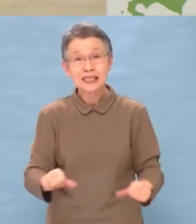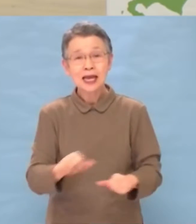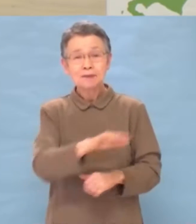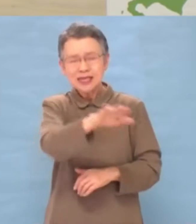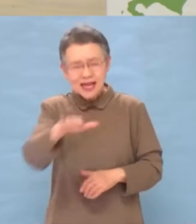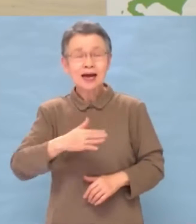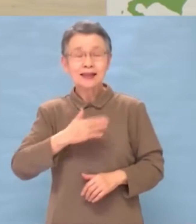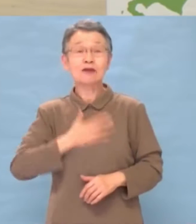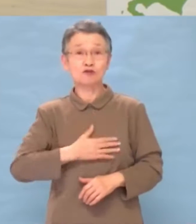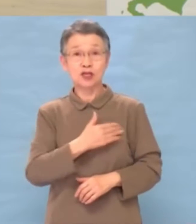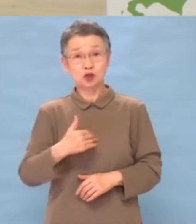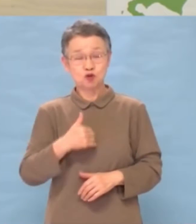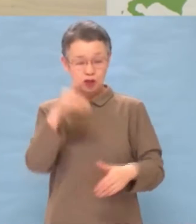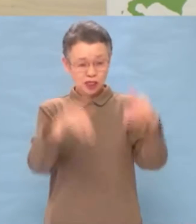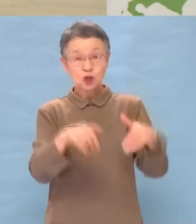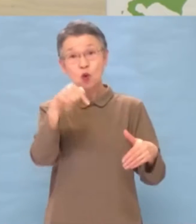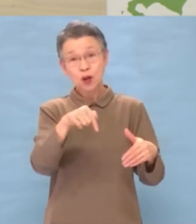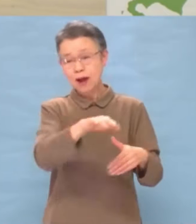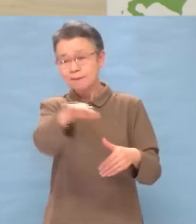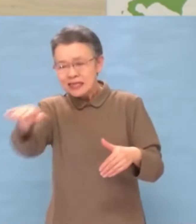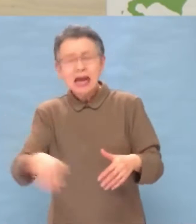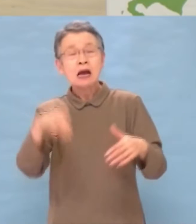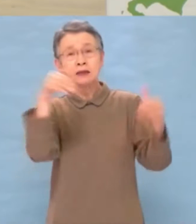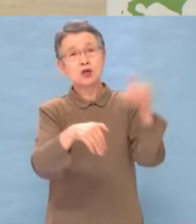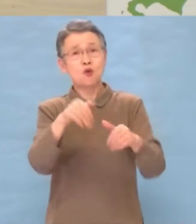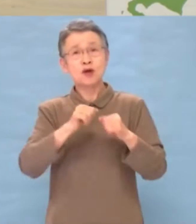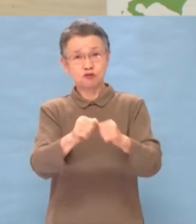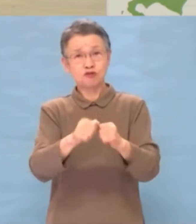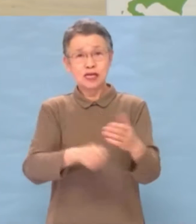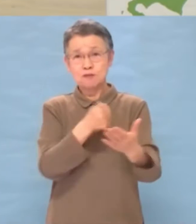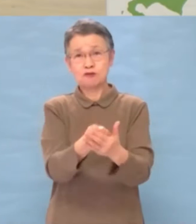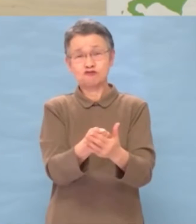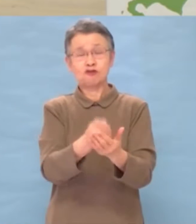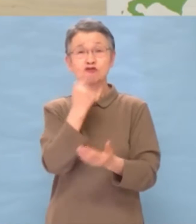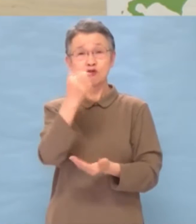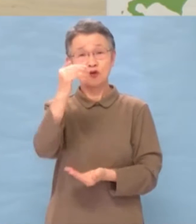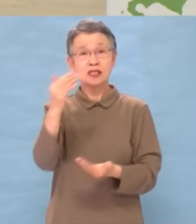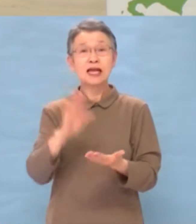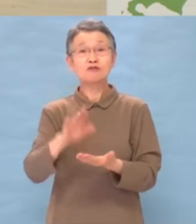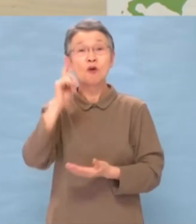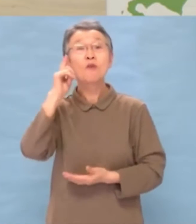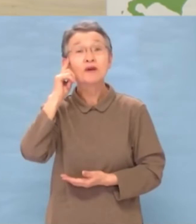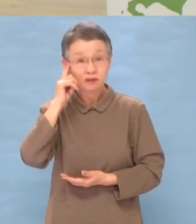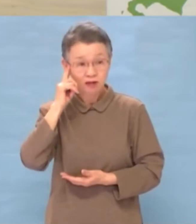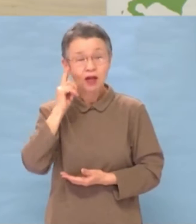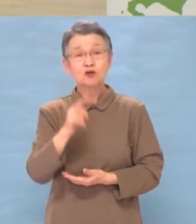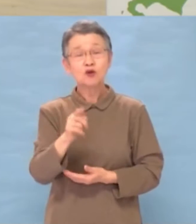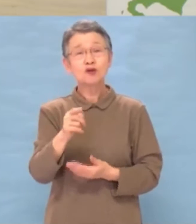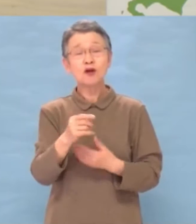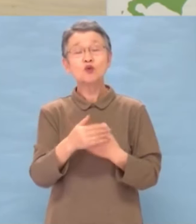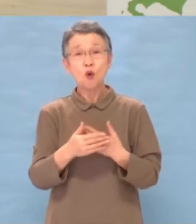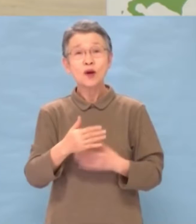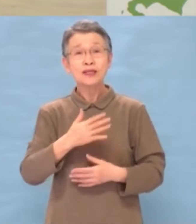皆さんが納得する形で、選挙ってみんなでやるものになりますので、決定をしていただきたいというふうに申し上げております